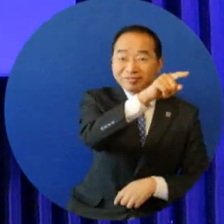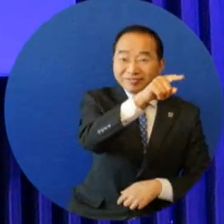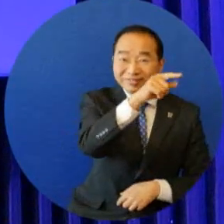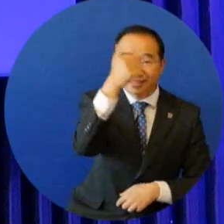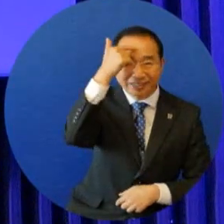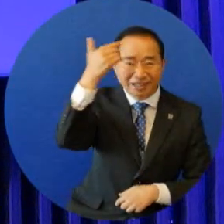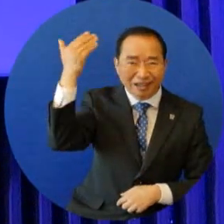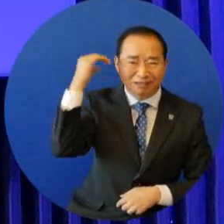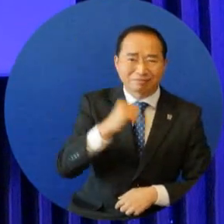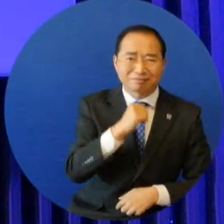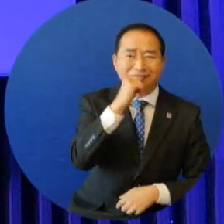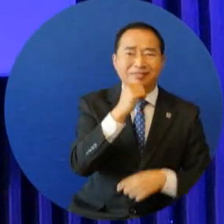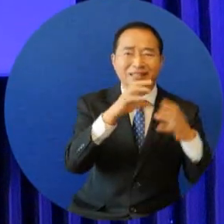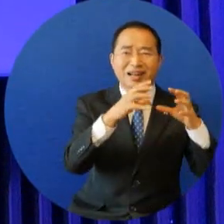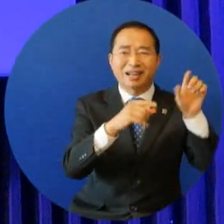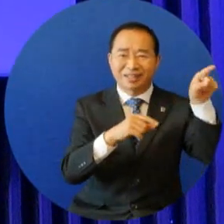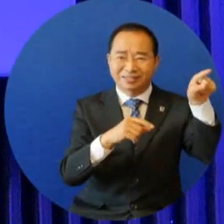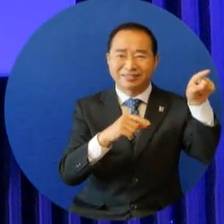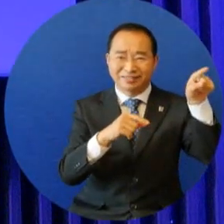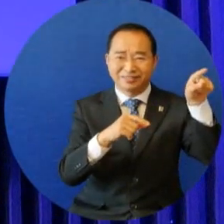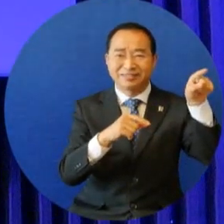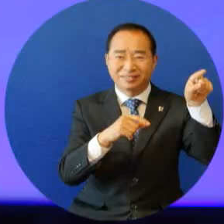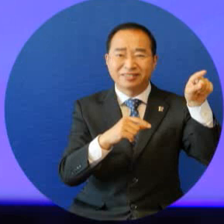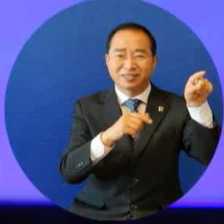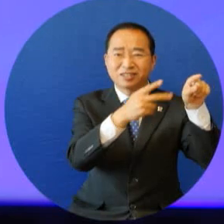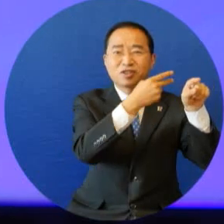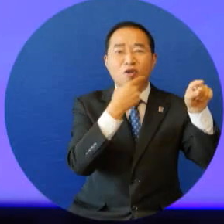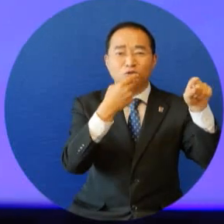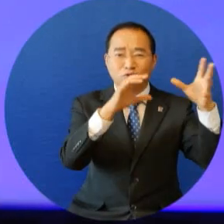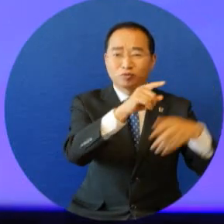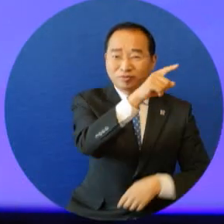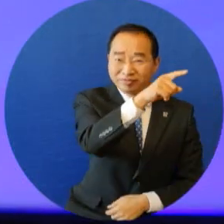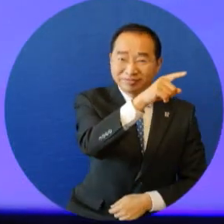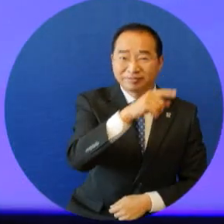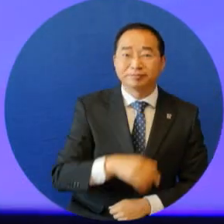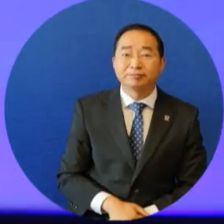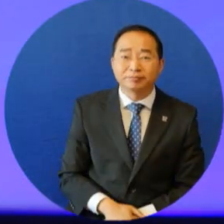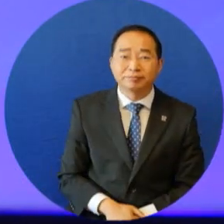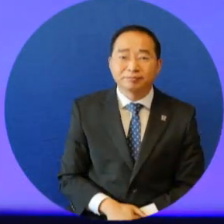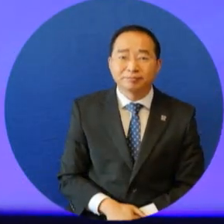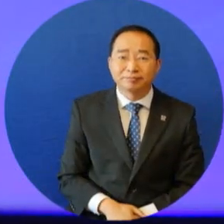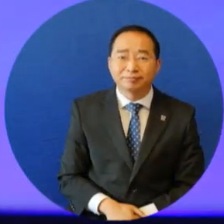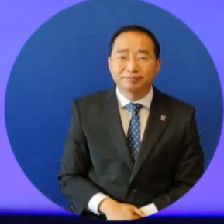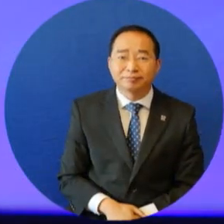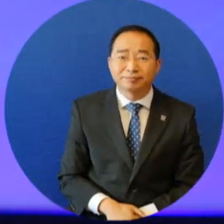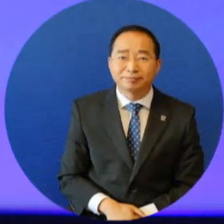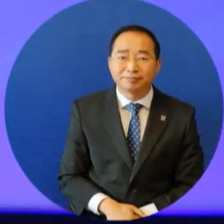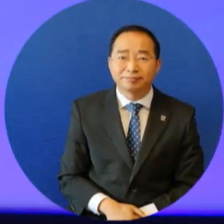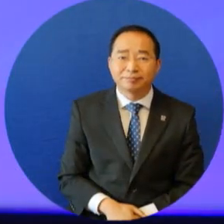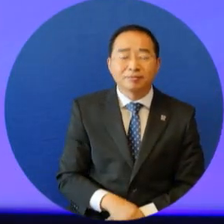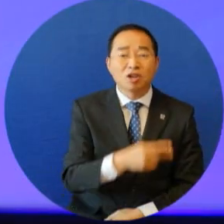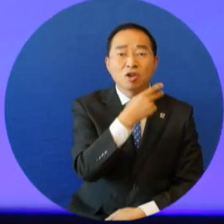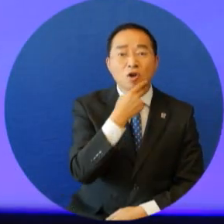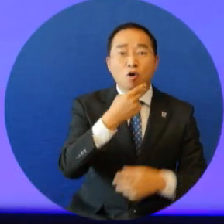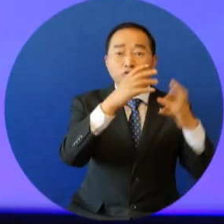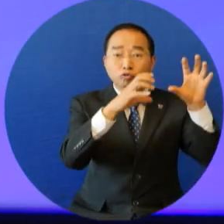영국이 당시에는 굉장히 후진국이었었어요. 그래서 영국은